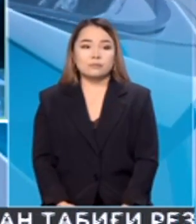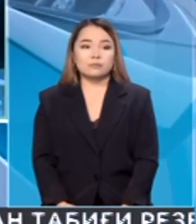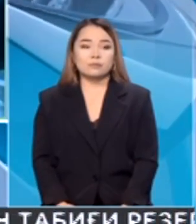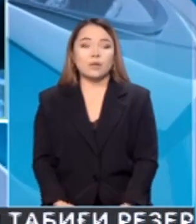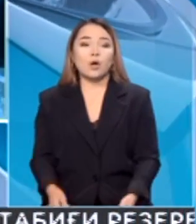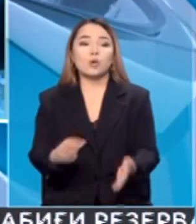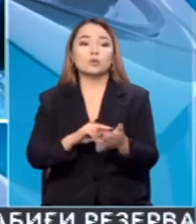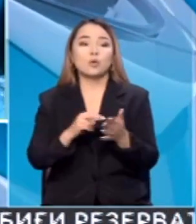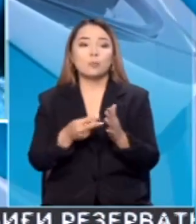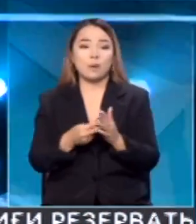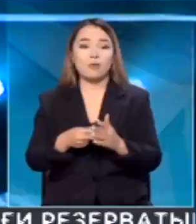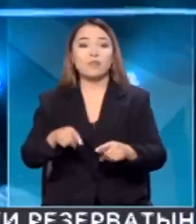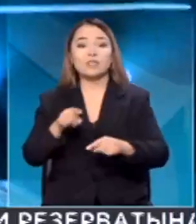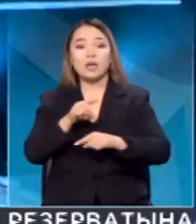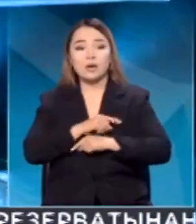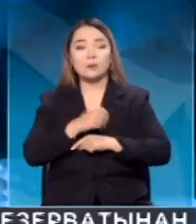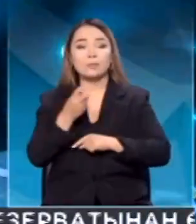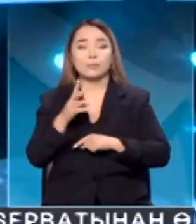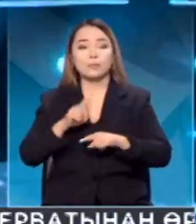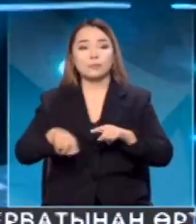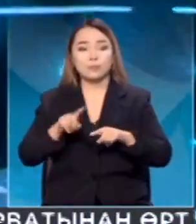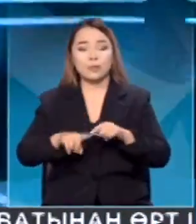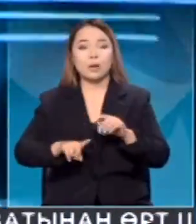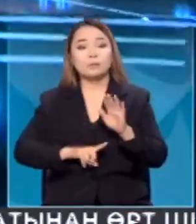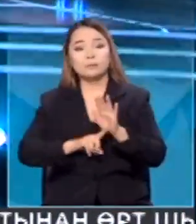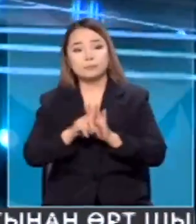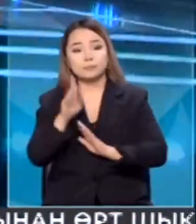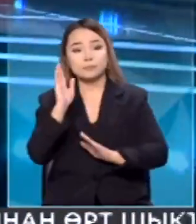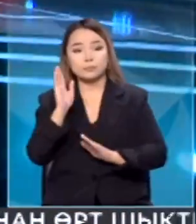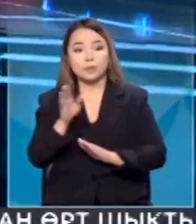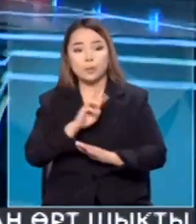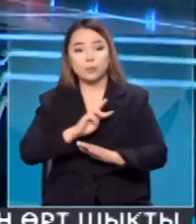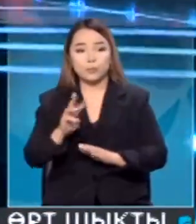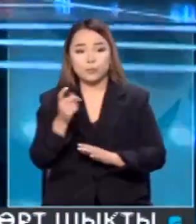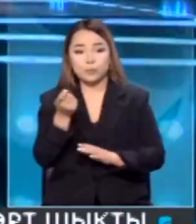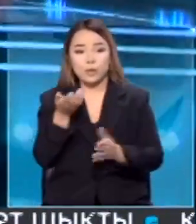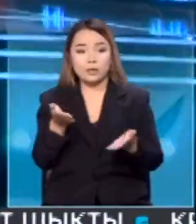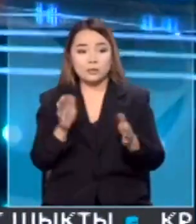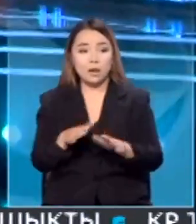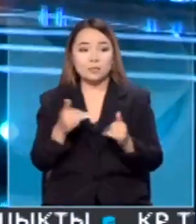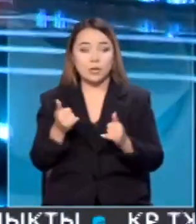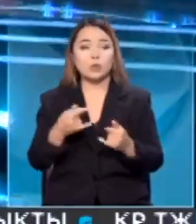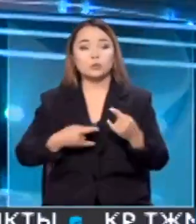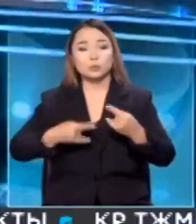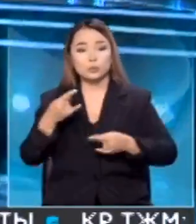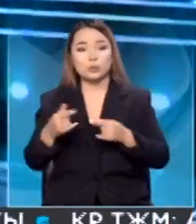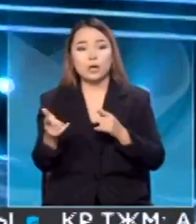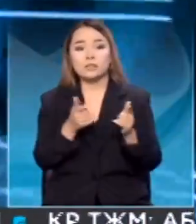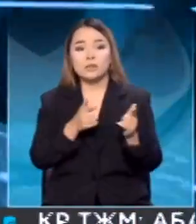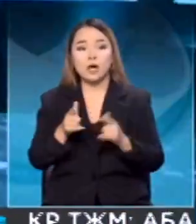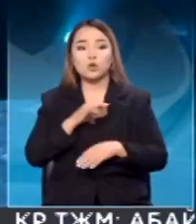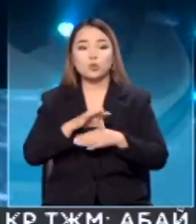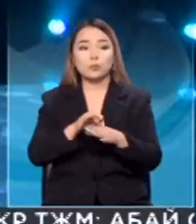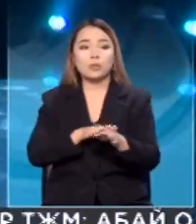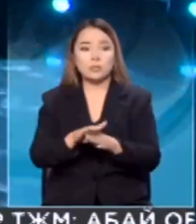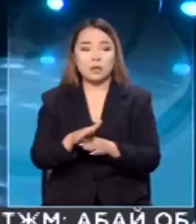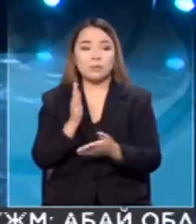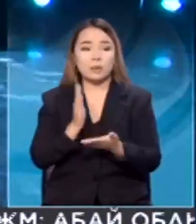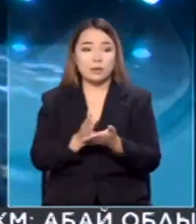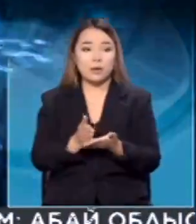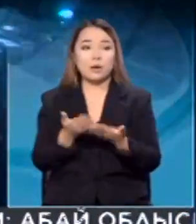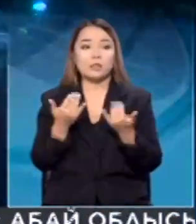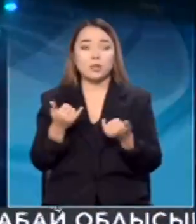Ләйлә, жобаның финалы қазір бірер минутта басталады. Көріп тұрғандарыңыздай, қазір студияда соңғы дайындық жұмыстары жүріп